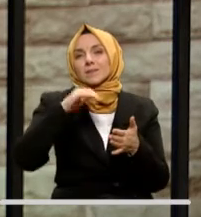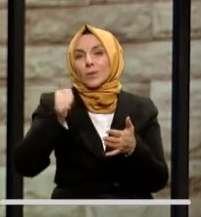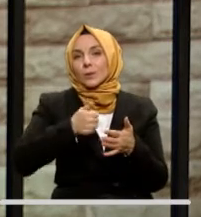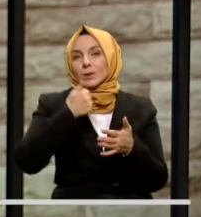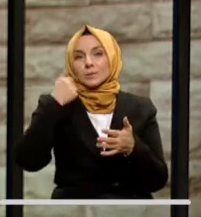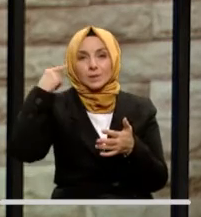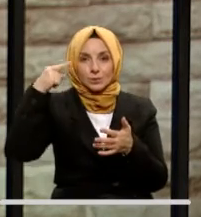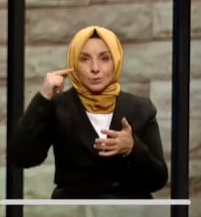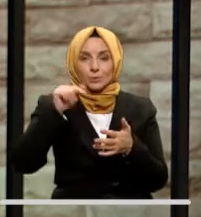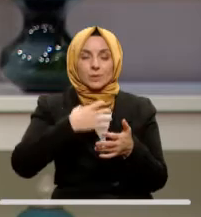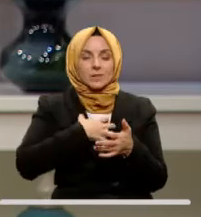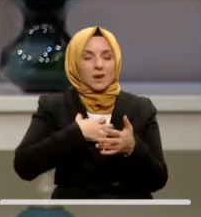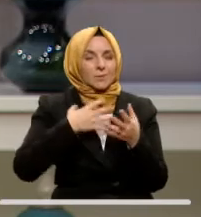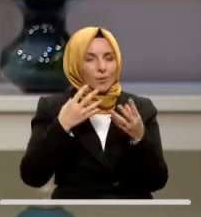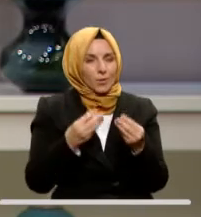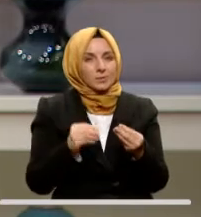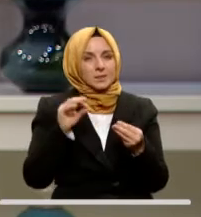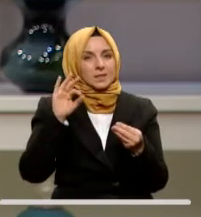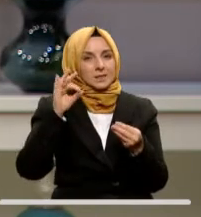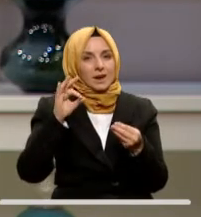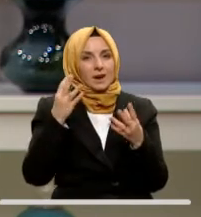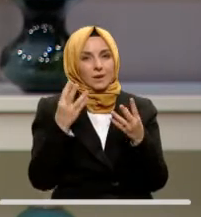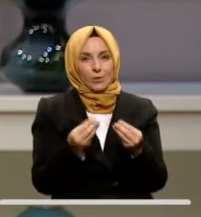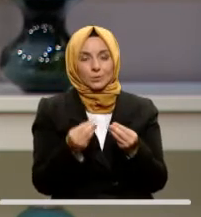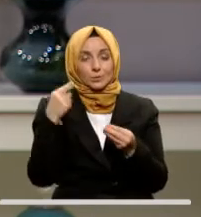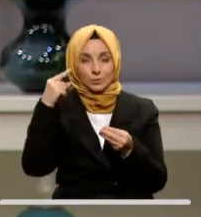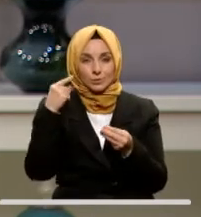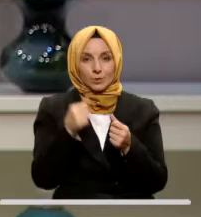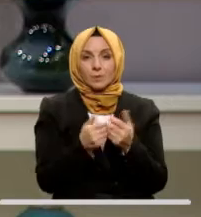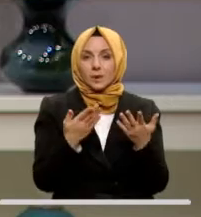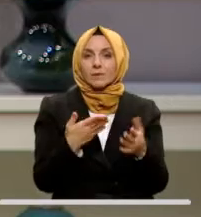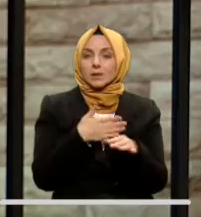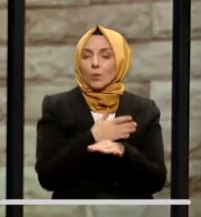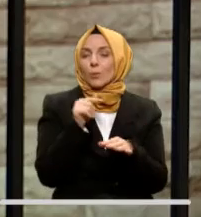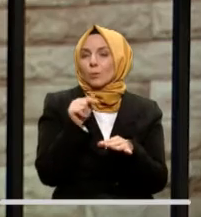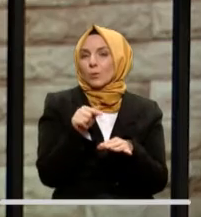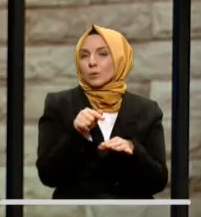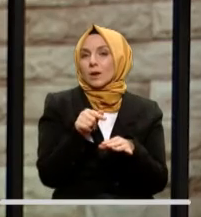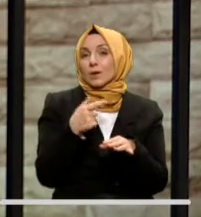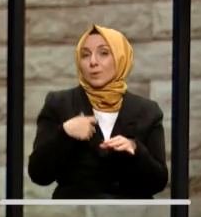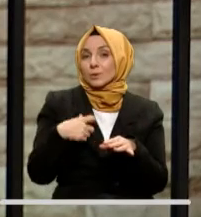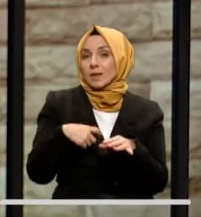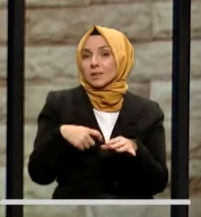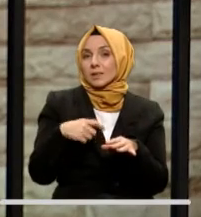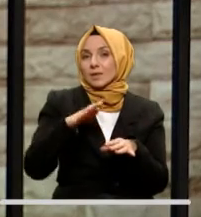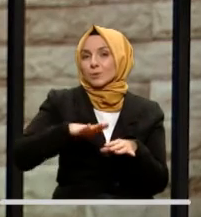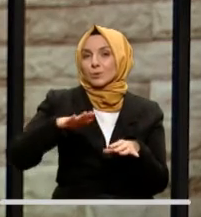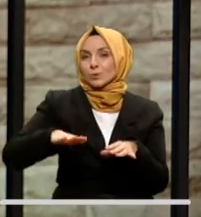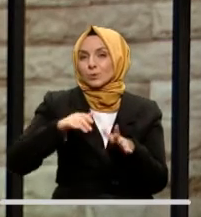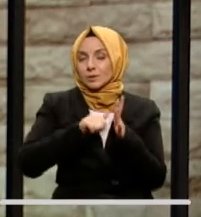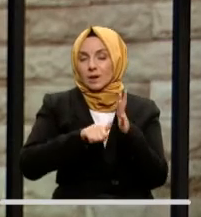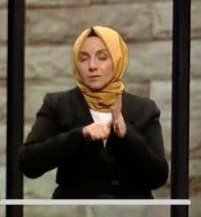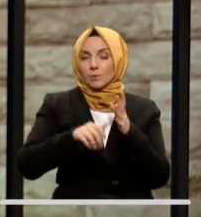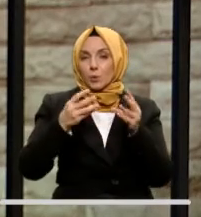sahip olması da ayrıca bir kıymet öneme haiz diye düşünüyorum dur yani burada özellikle Ben çocuk takım